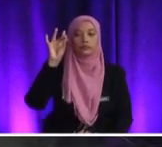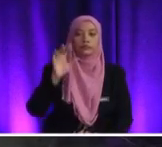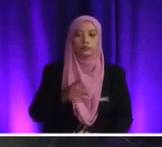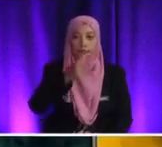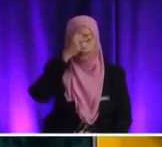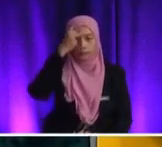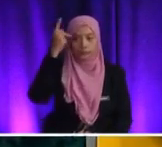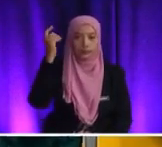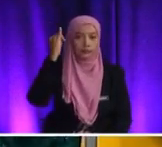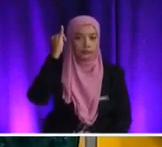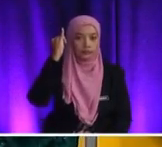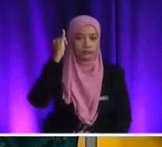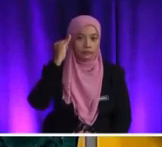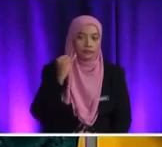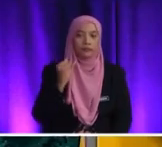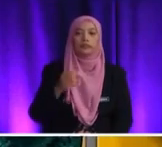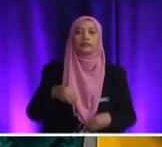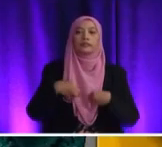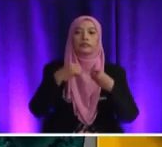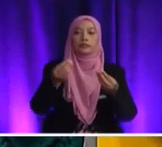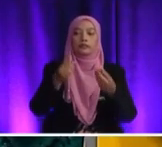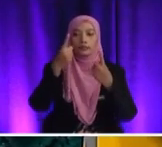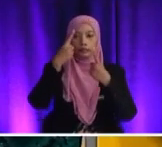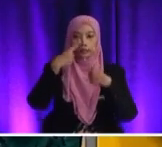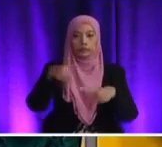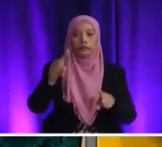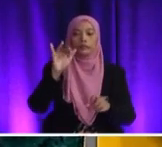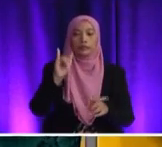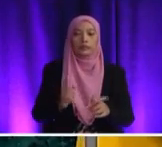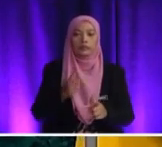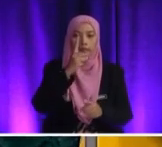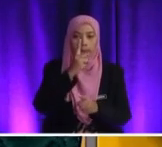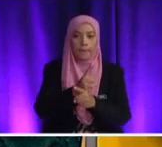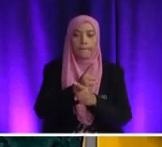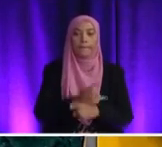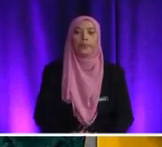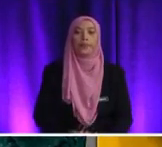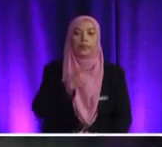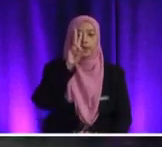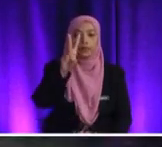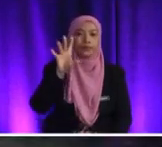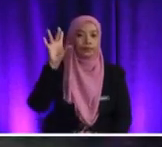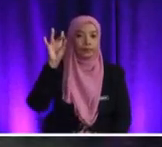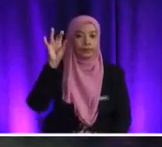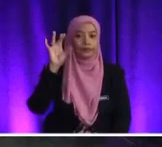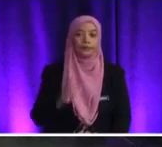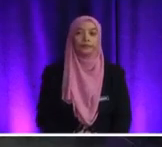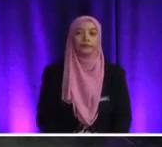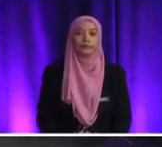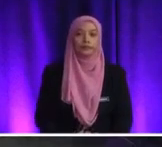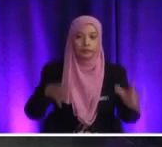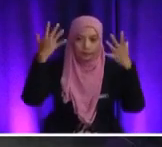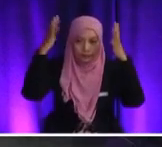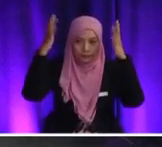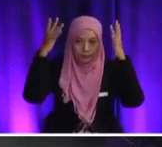Ilham memberi jawabannya begitu mantapnya jadi kita bagi dua bintang wakil hanya